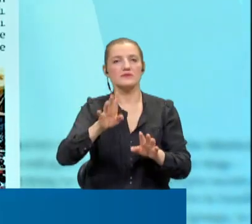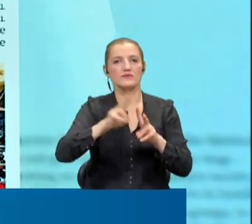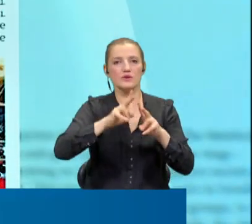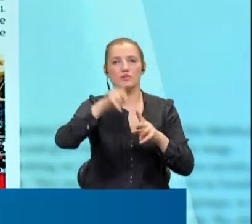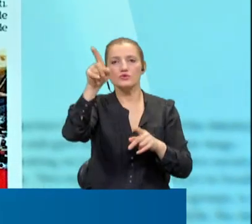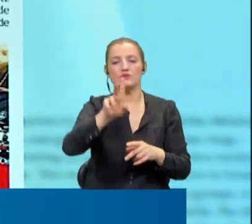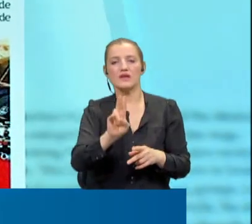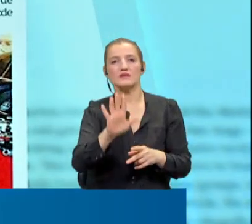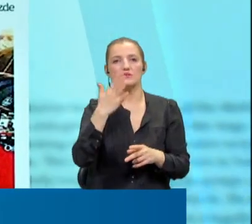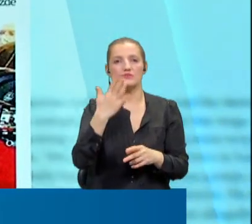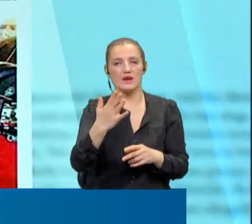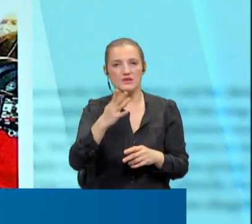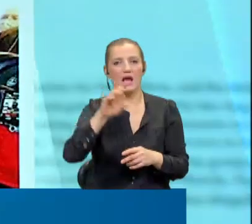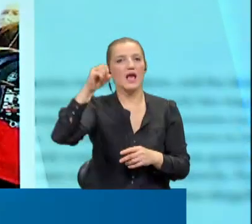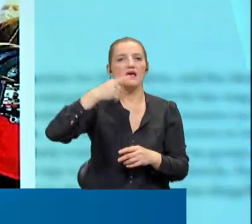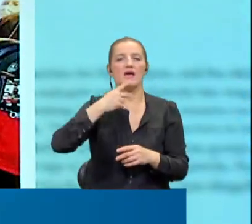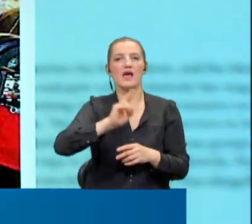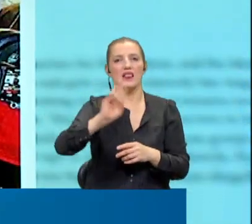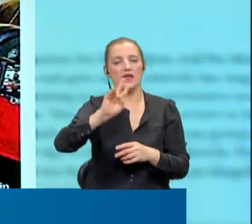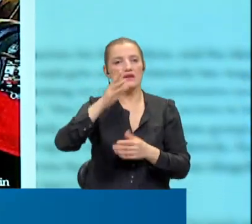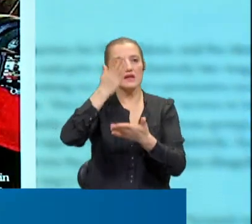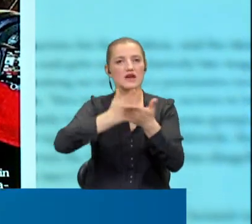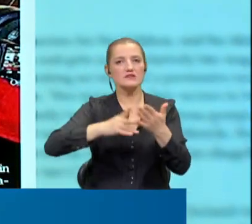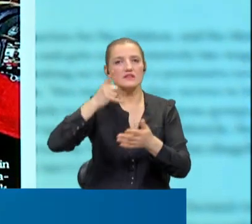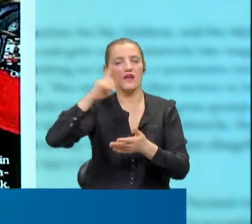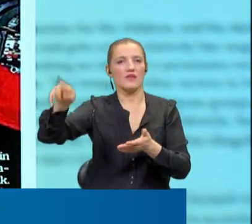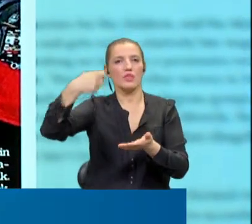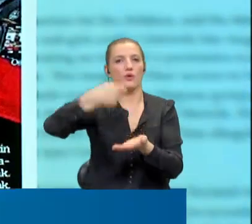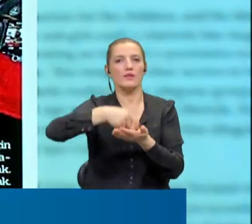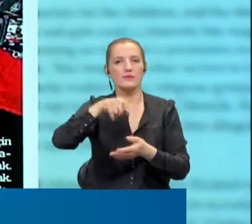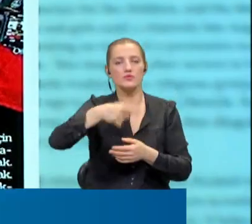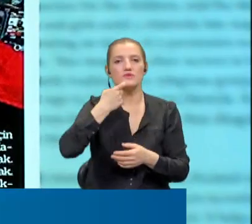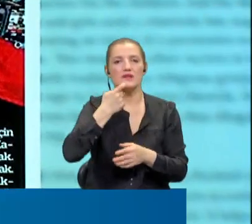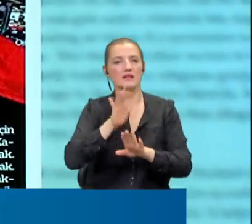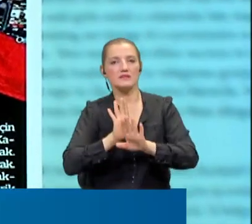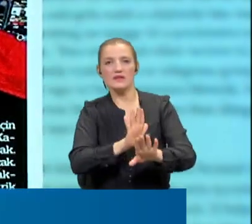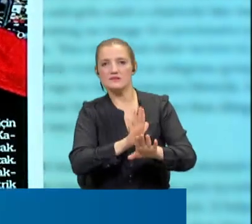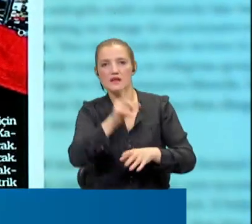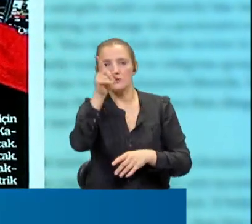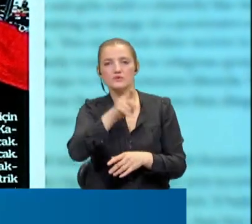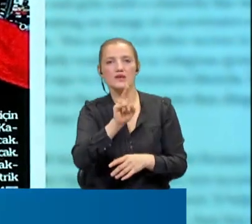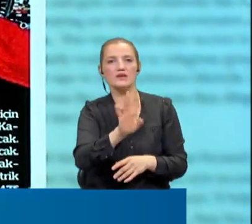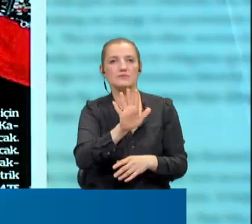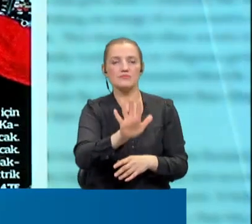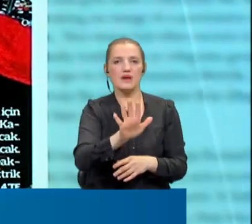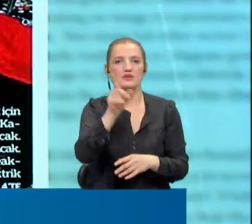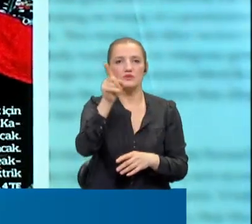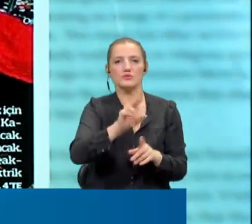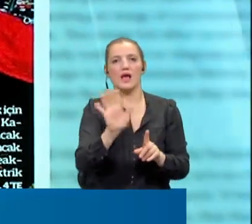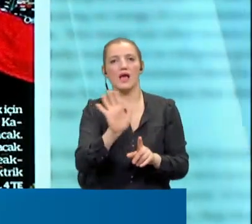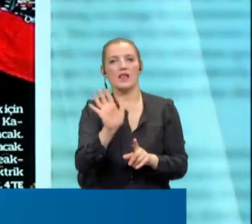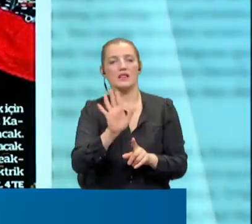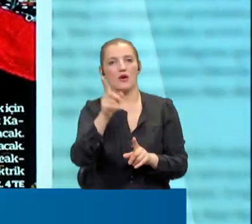yetmiş beşini elektriğinde yarısını devlet karşıladığı bu sene destek oranı yüzde yirmi beş yüz de